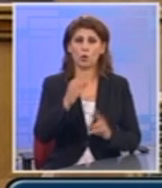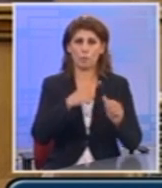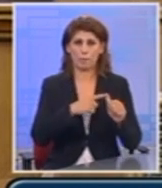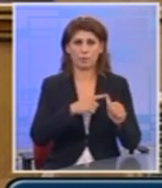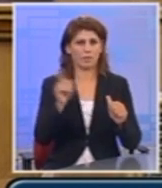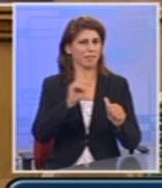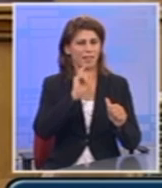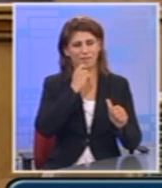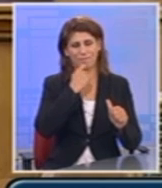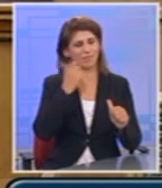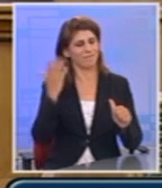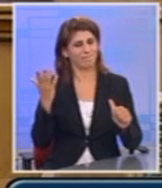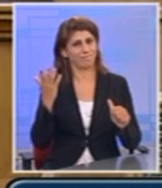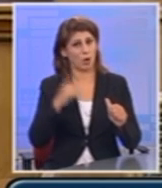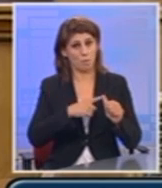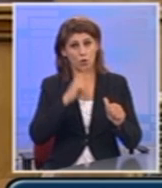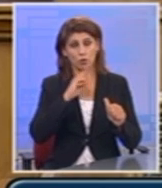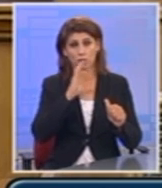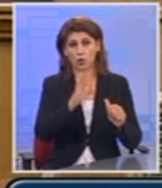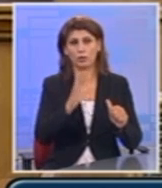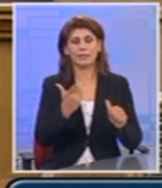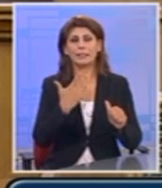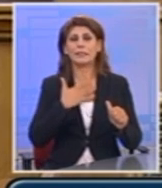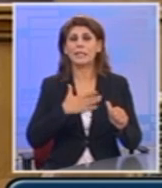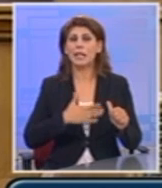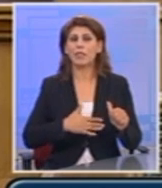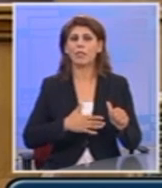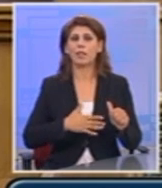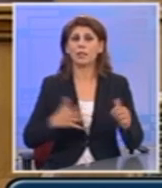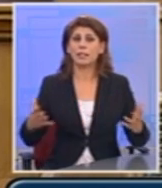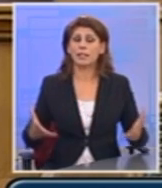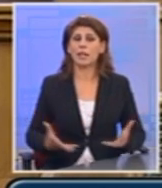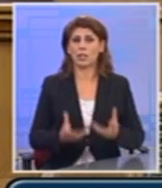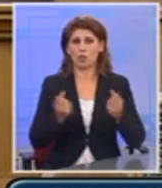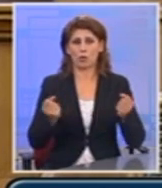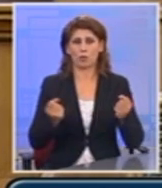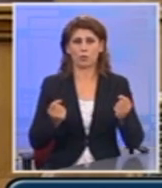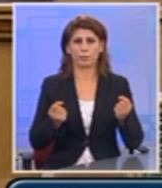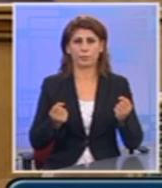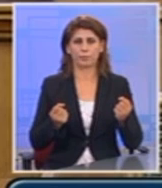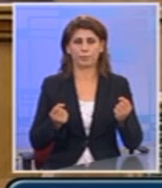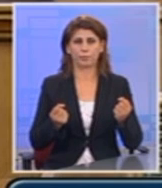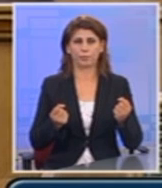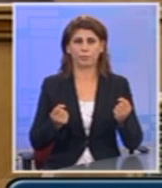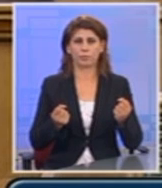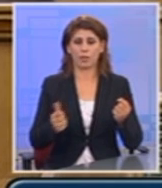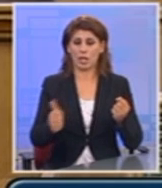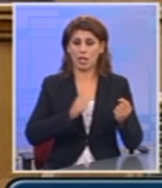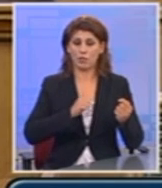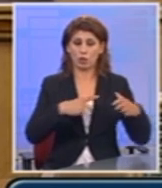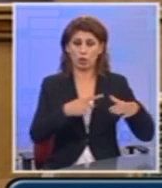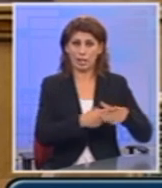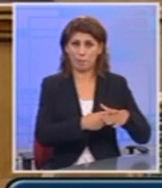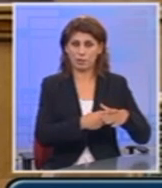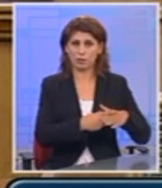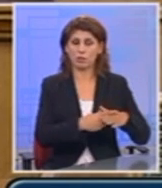πλέον μυστικός ήταν αποσκοπούσε στην διάσωση των ιδιωτικών τραπεζών των